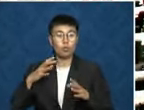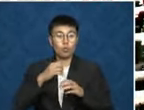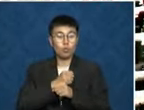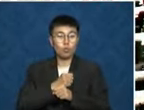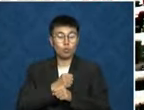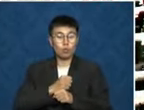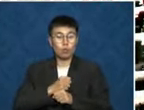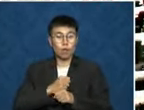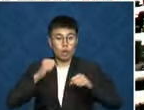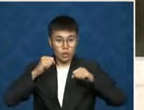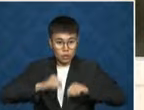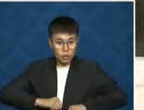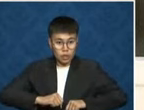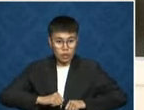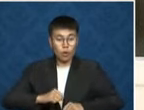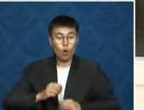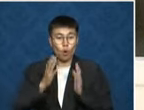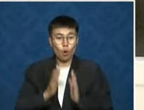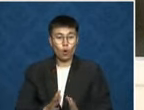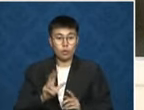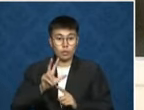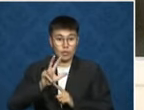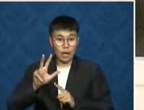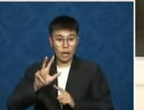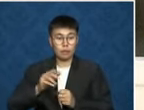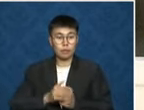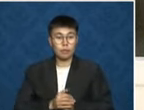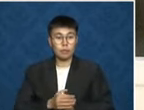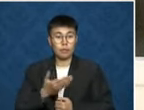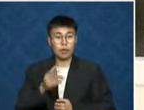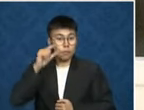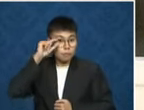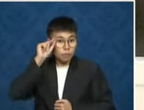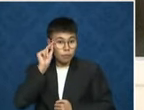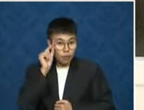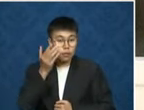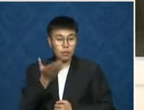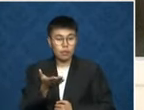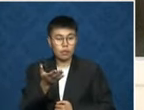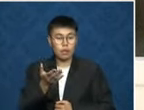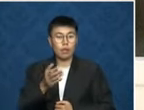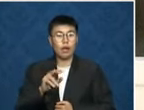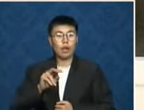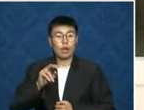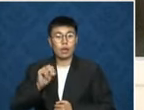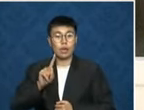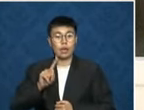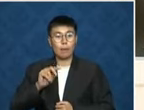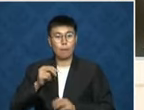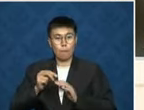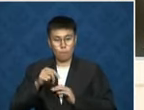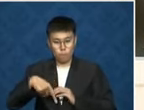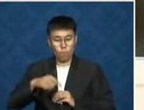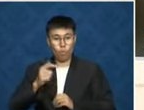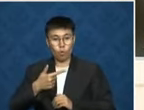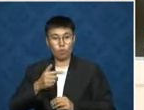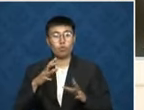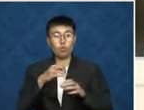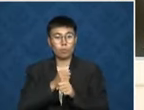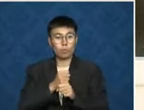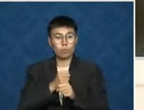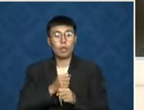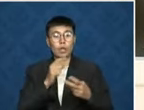ง3ท่านนะครับได้รับการประสานว่าของท่านพิภพจะเป็นทางท่านณัฐพงศ์สรุปแทนนะครับแล้วก็ของท่านสลันอีก